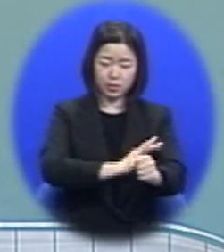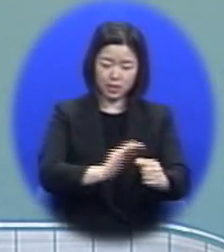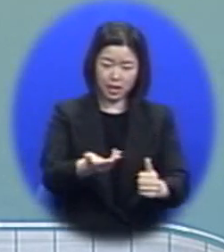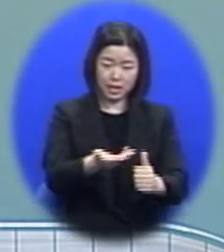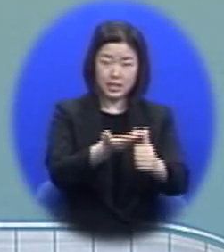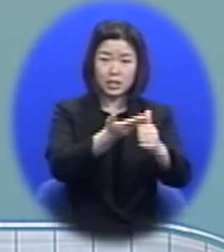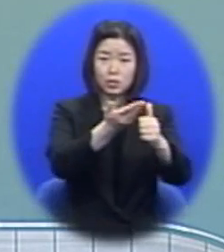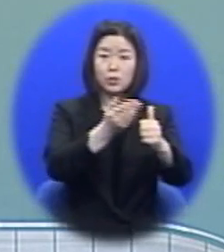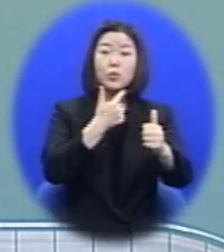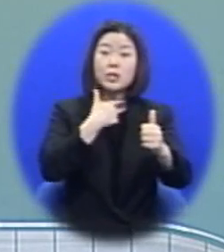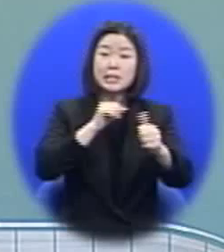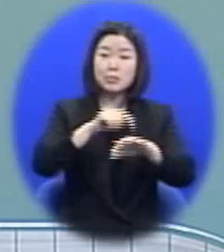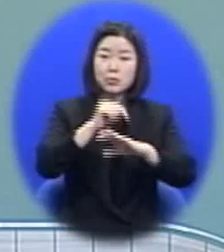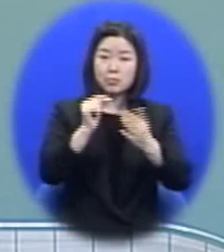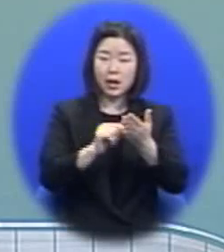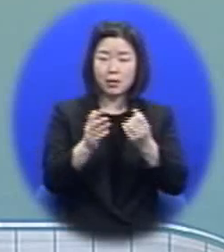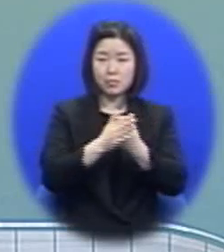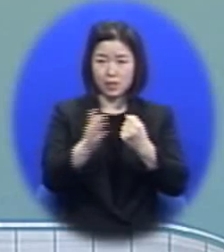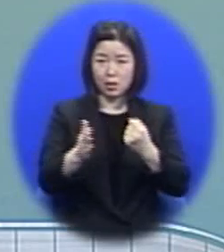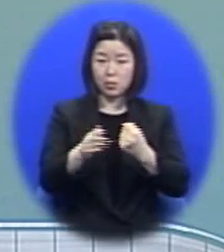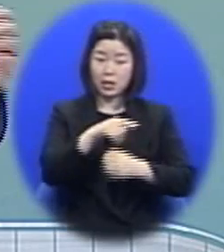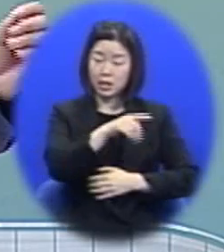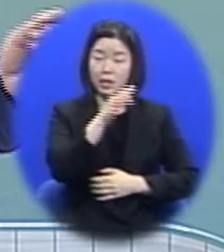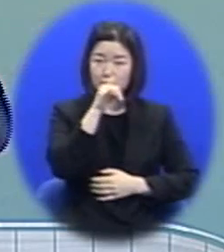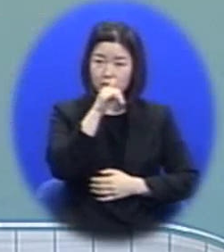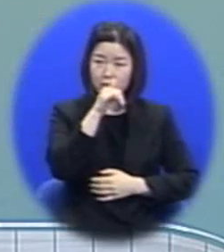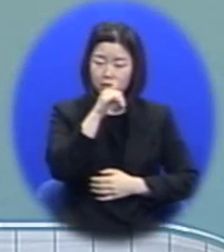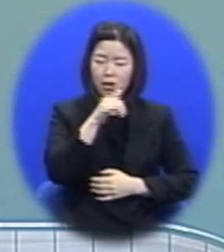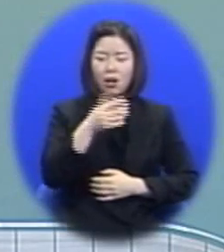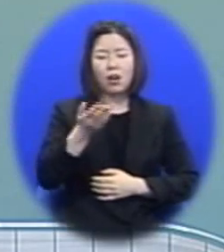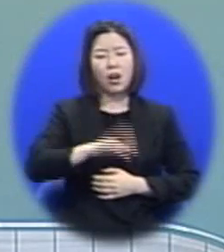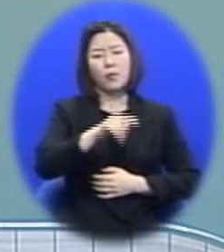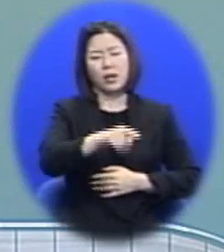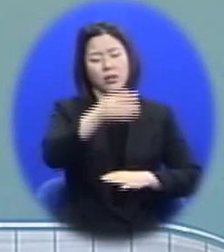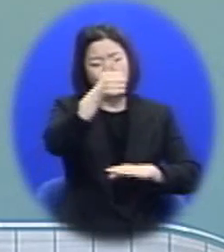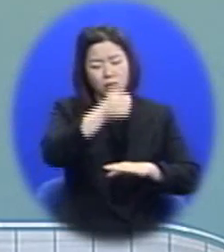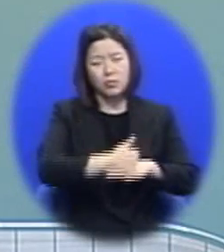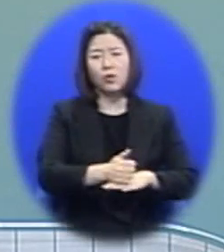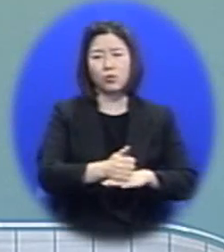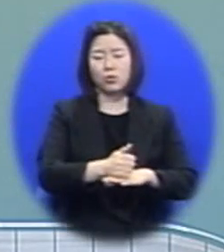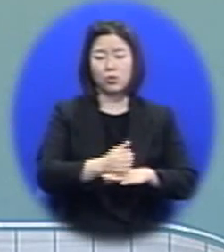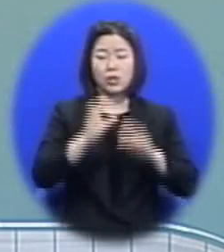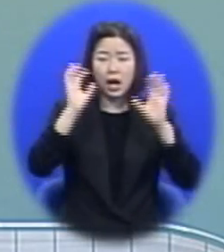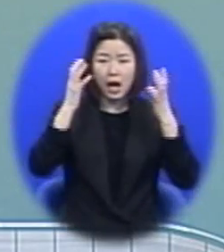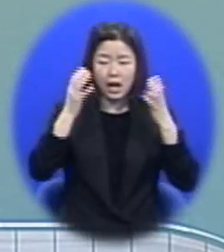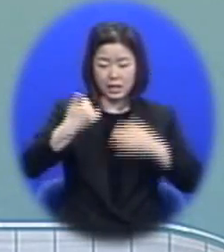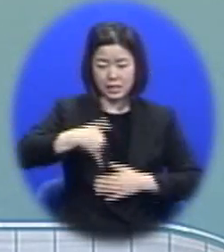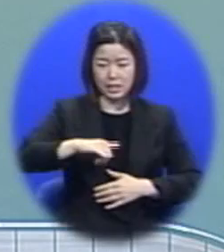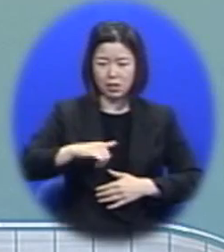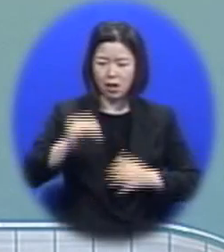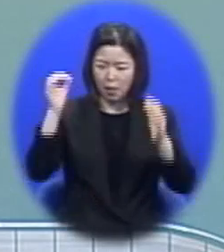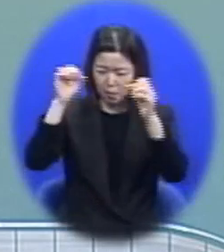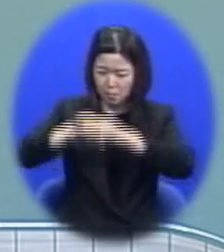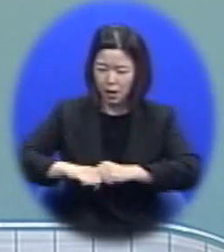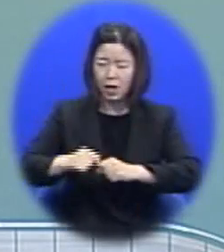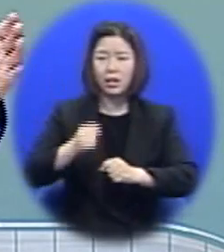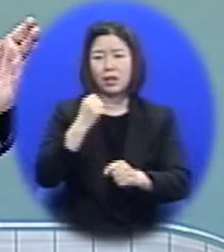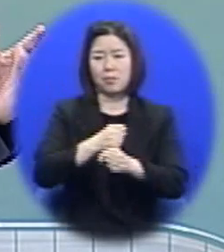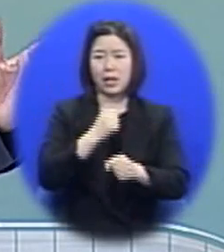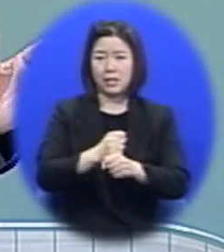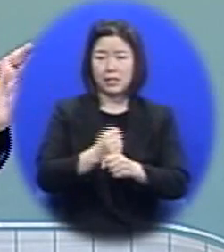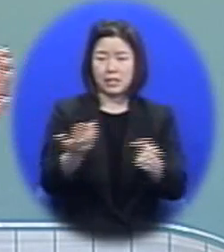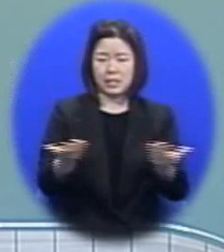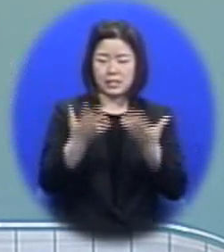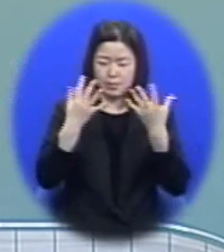하기는 하는데 그게 결국은 아이들을 더 망하게 만드는 경우가 얼마나 많은지 모릅니다 그러므로